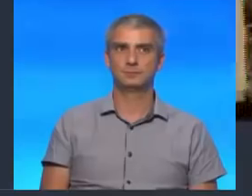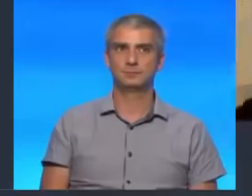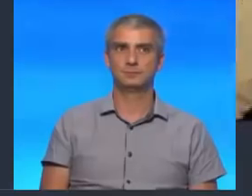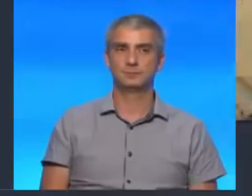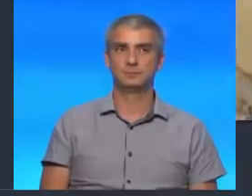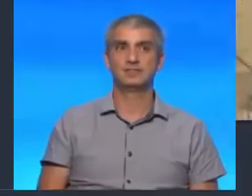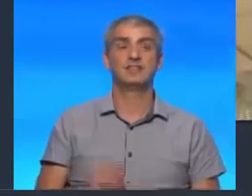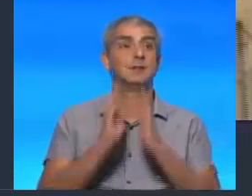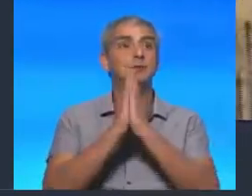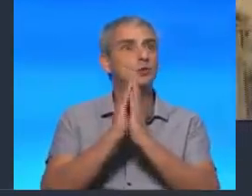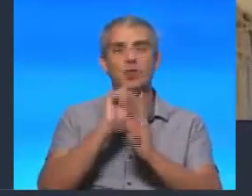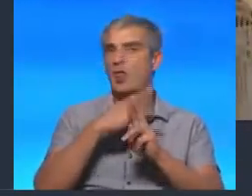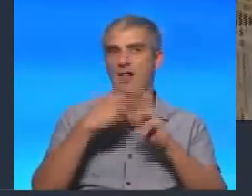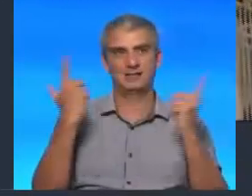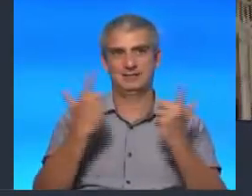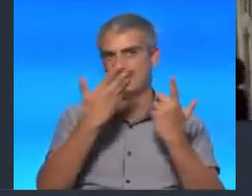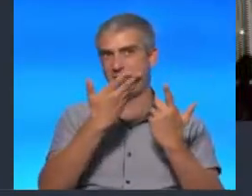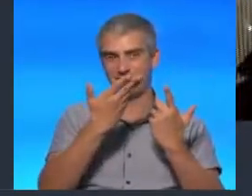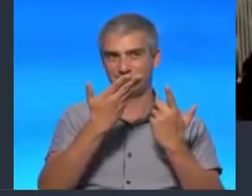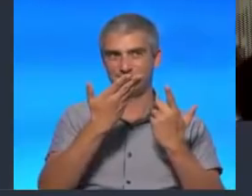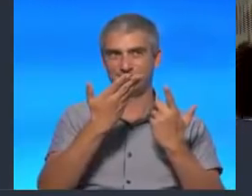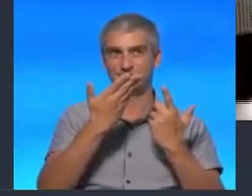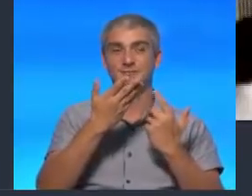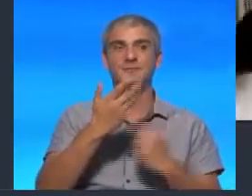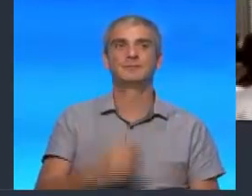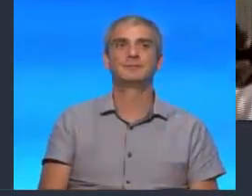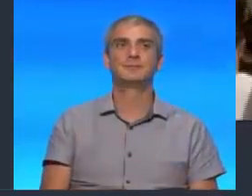ובסוכות לא רק בית השואבה על ראש שמחתנו.